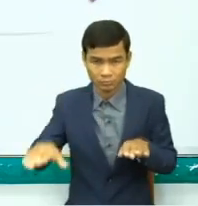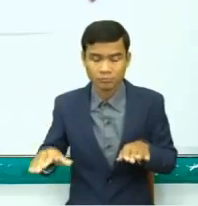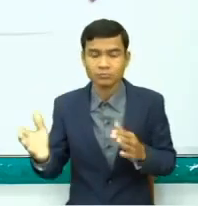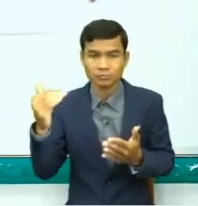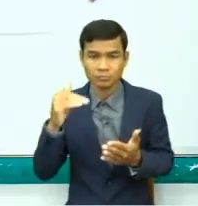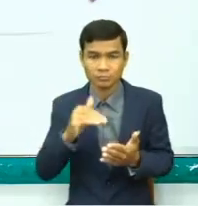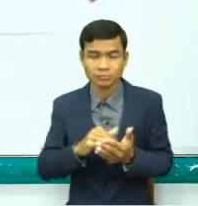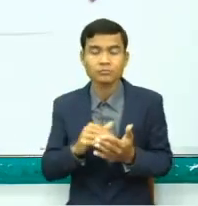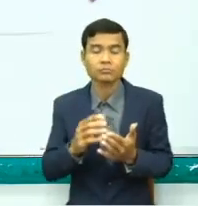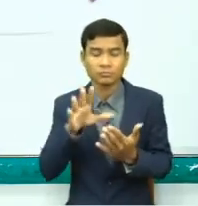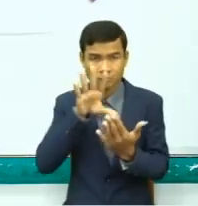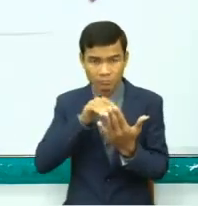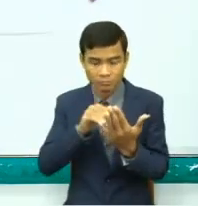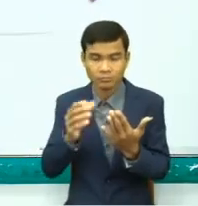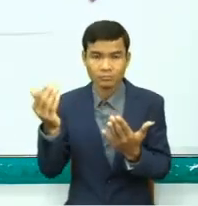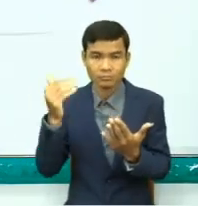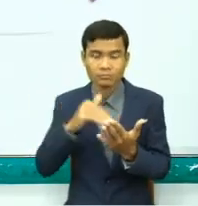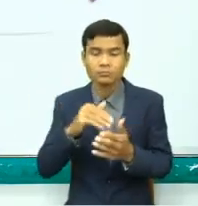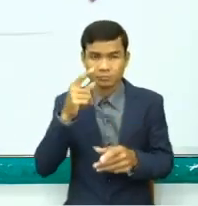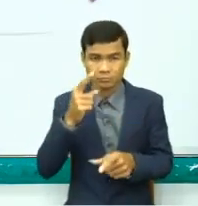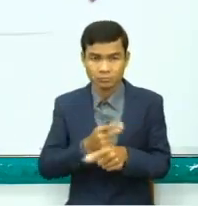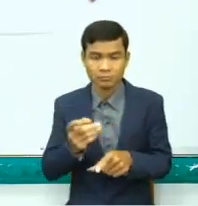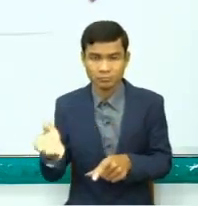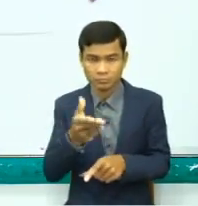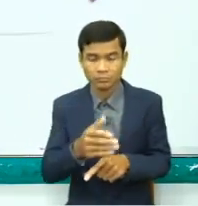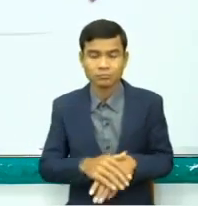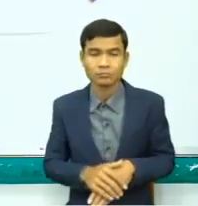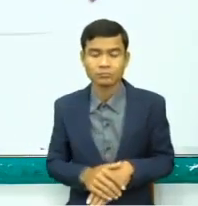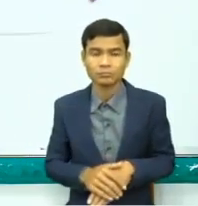ạ tập bọt ní làng vinh ai bàn trăm trời nạ con.